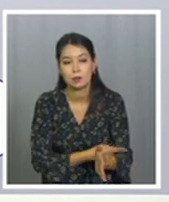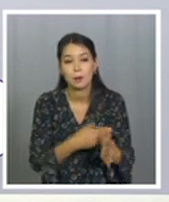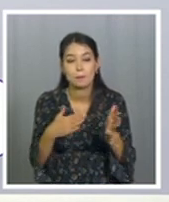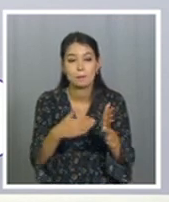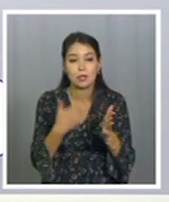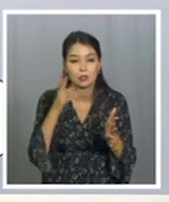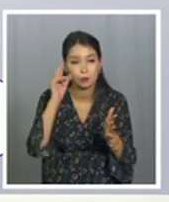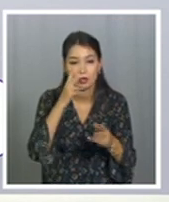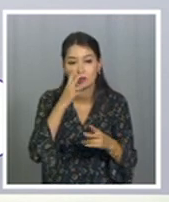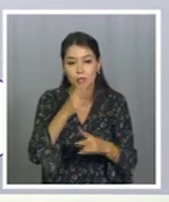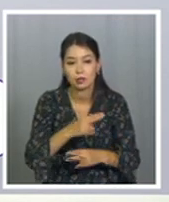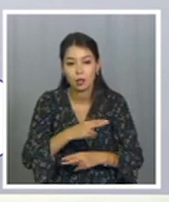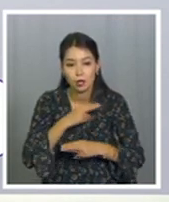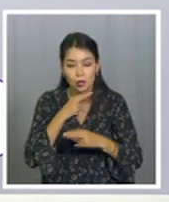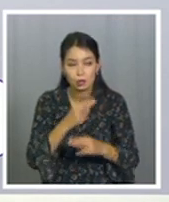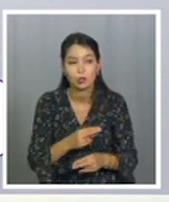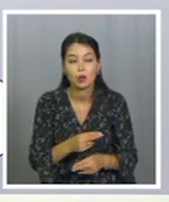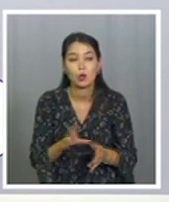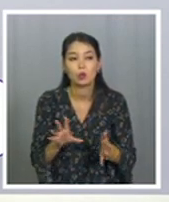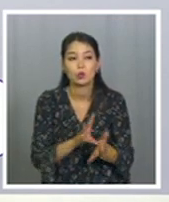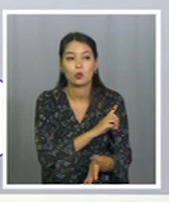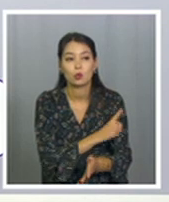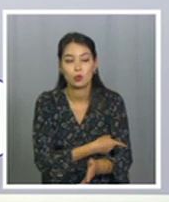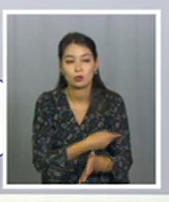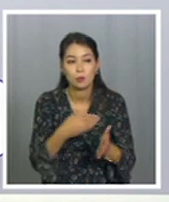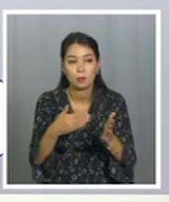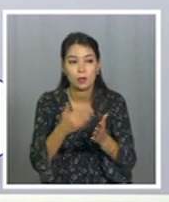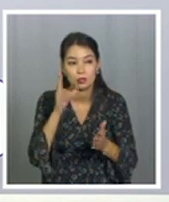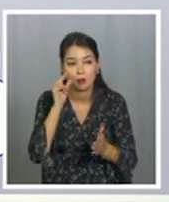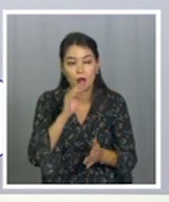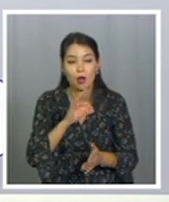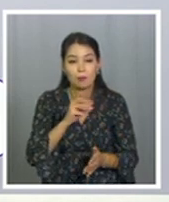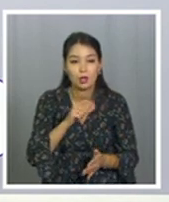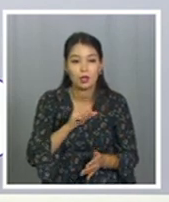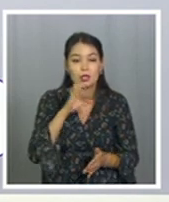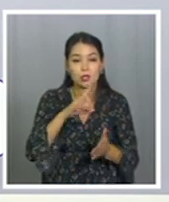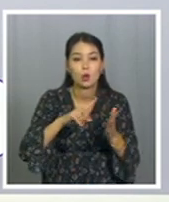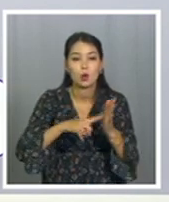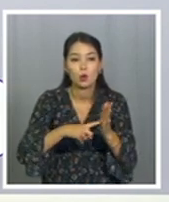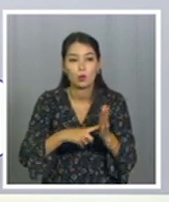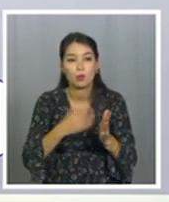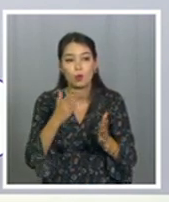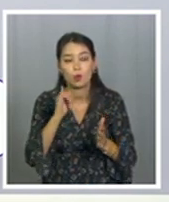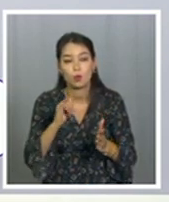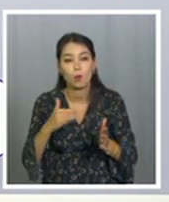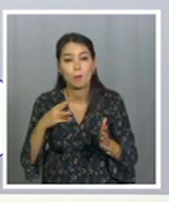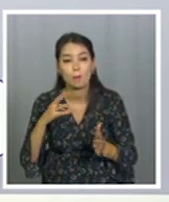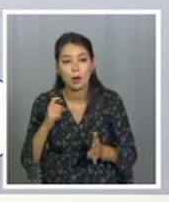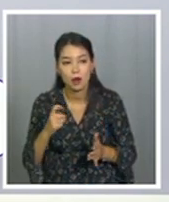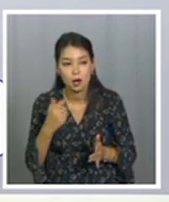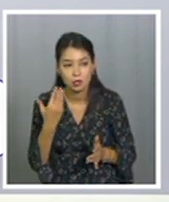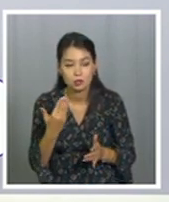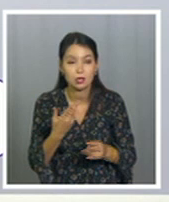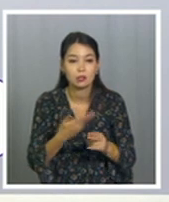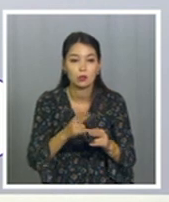аударайық. Тоқ күшінің максимум мәнін көріп отырмыз, омегасы көбейтілген U max, яғни кернеудің максимум